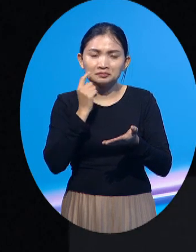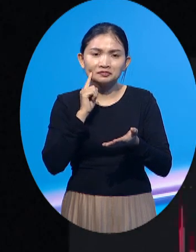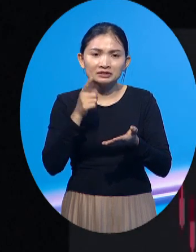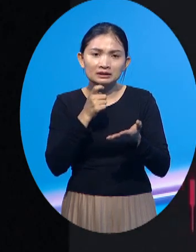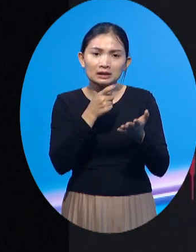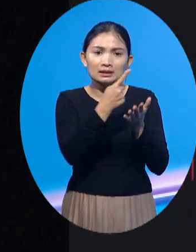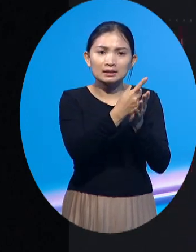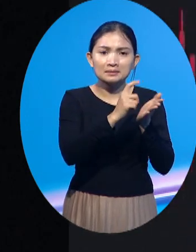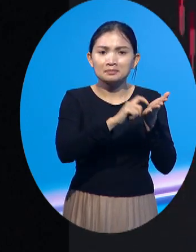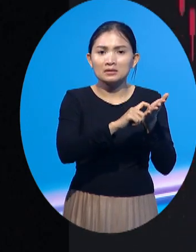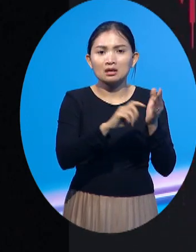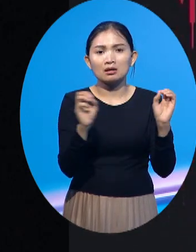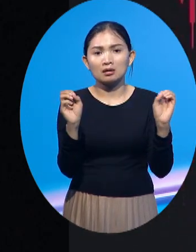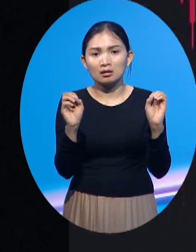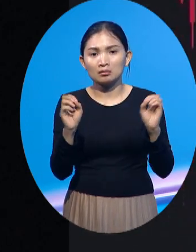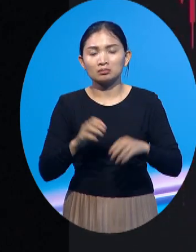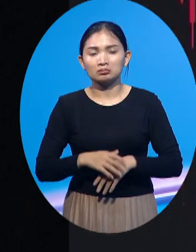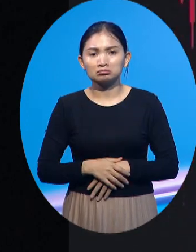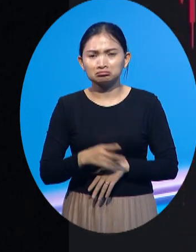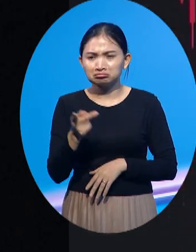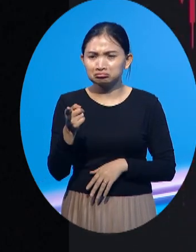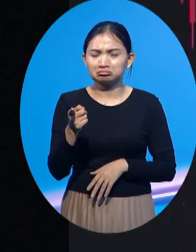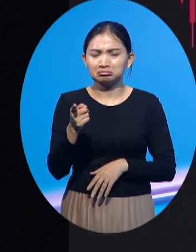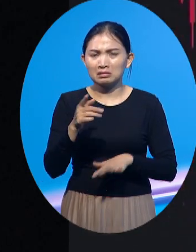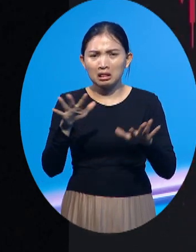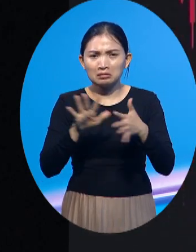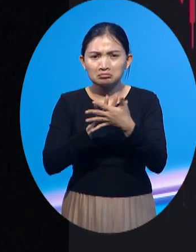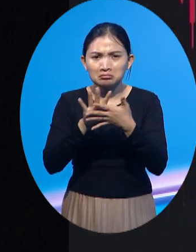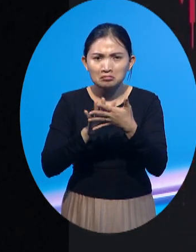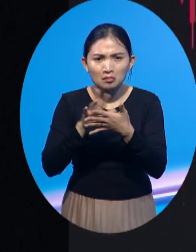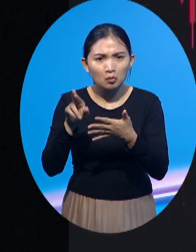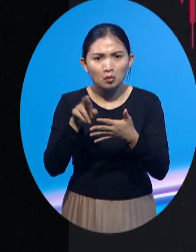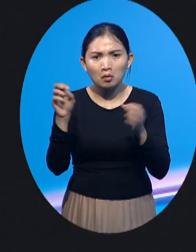Coinbase cho rằng các quy tắc của cơ quan này là không rõ ràng, khẳng định sàn giao dịch vẫn hoạt động bình thường.